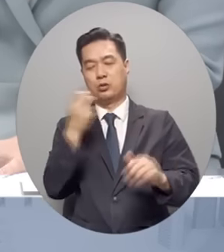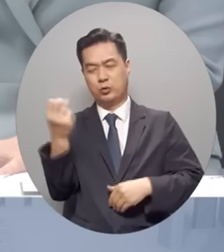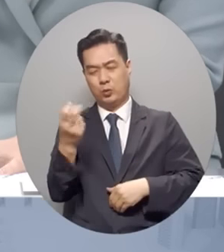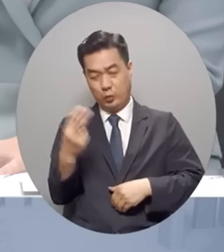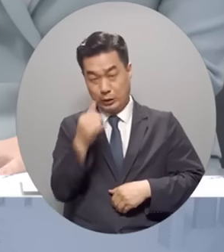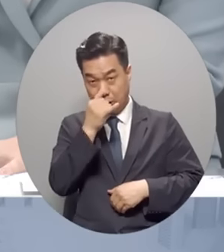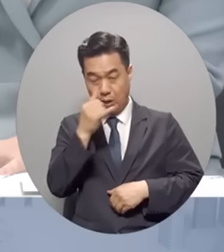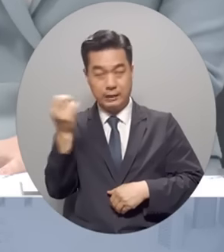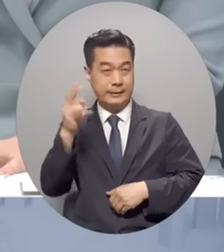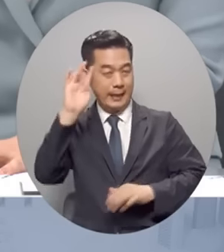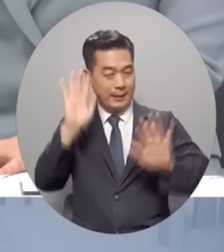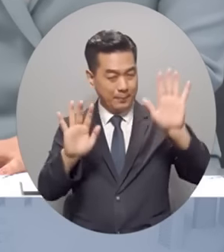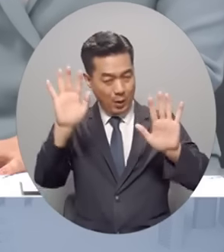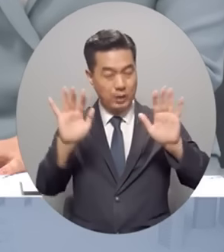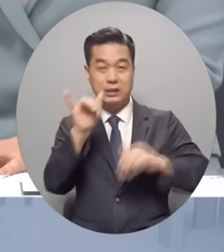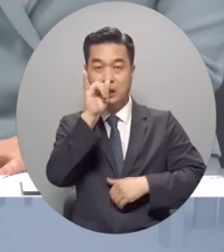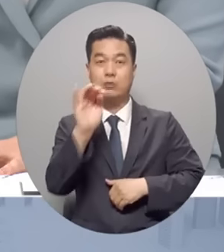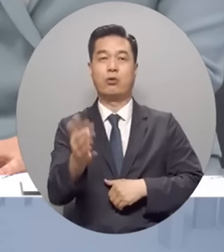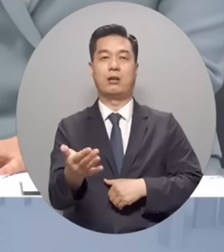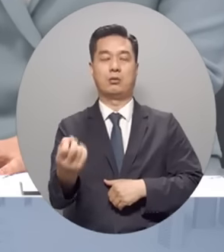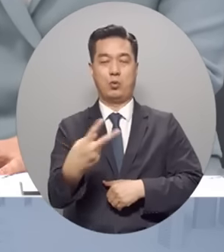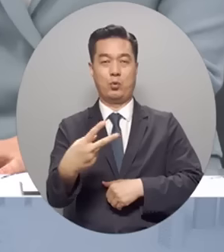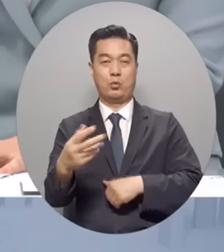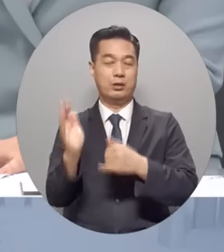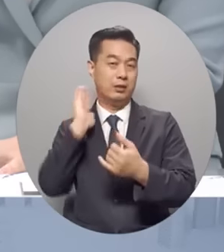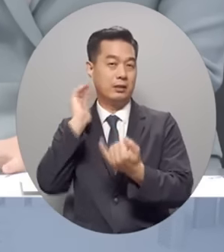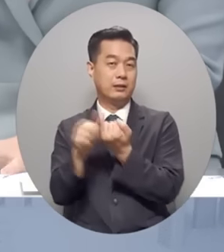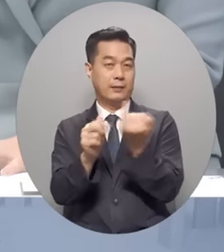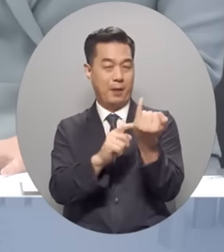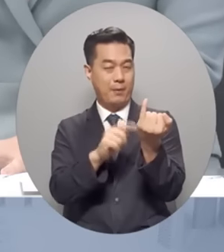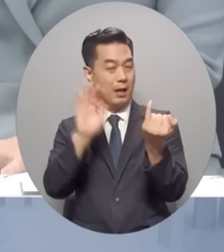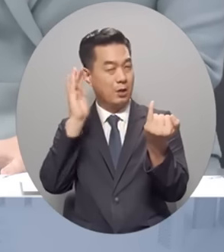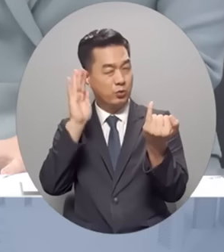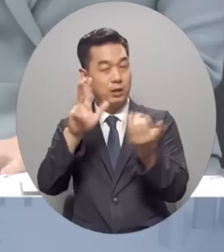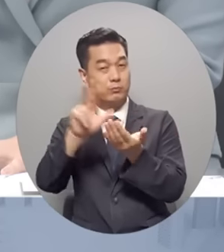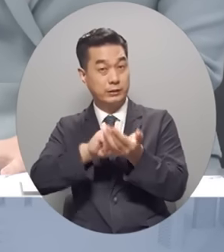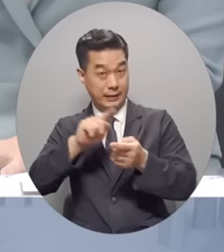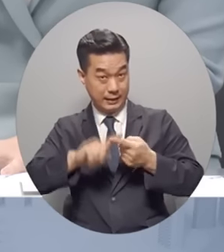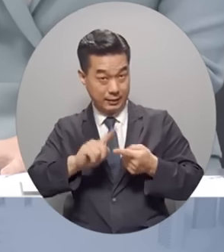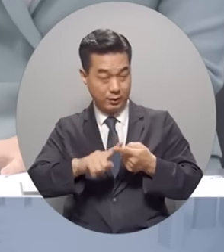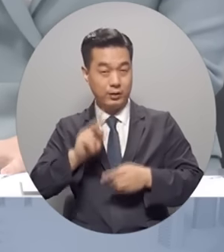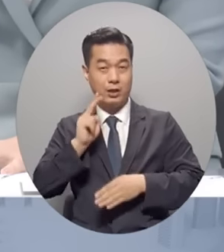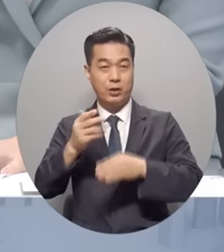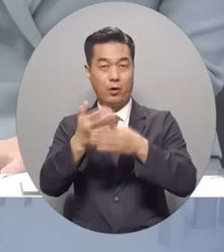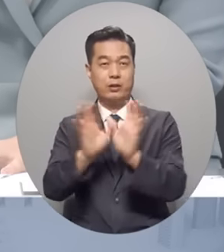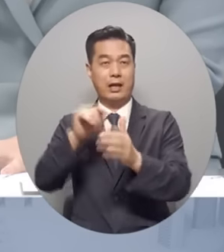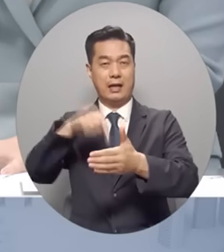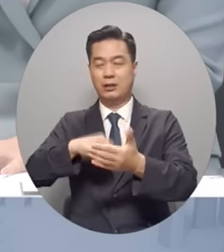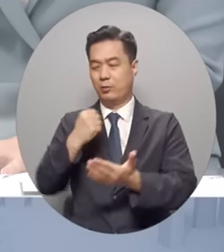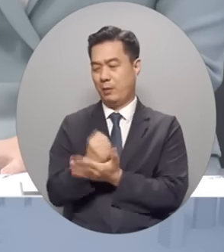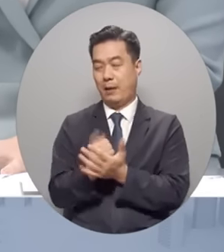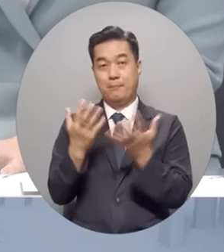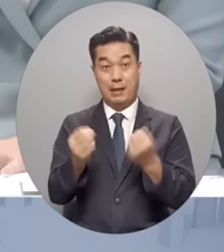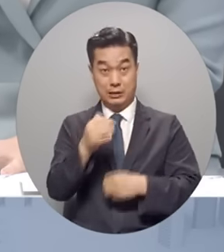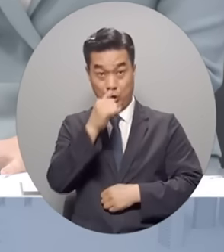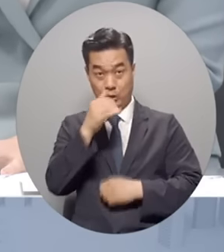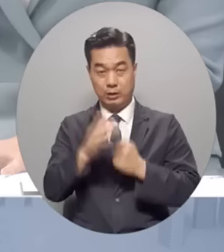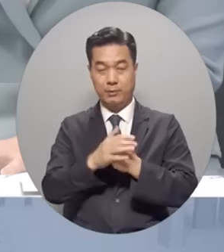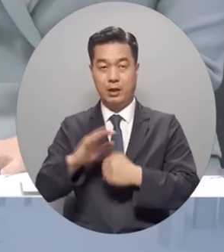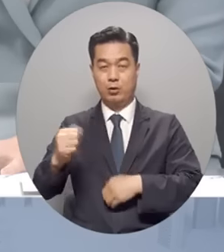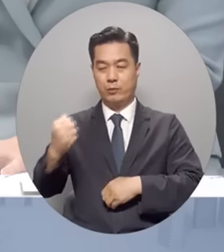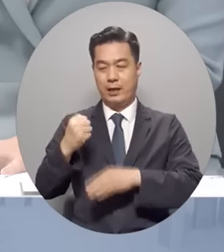표결에 들어가게 되고요 특히 김여사의 최근 행보를 두고선 여권 내에서도 비판이 많이 나온만큼 국민의 힘에서